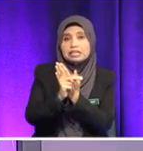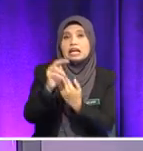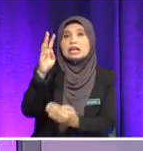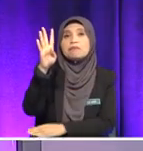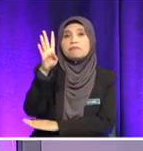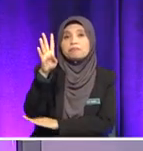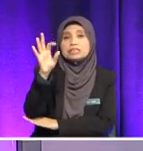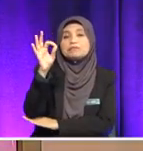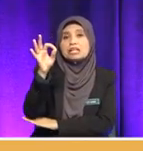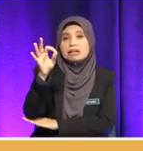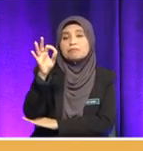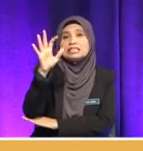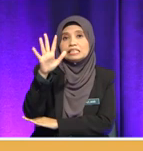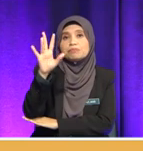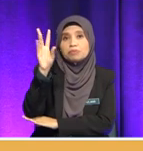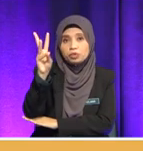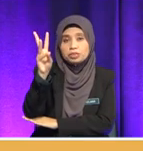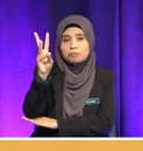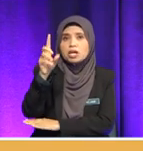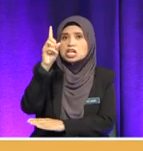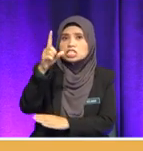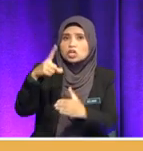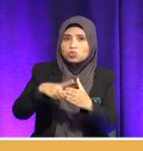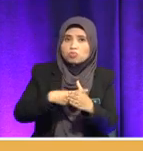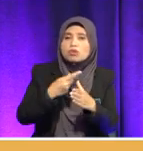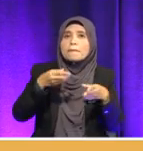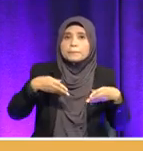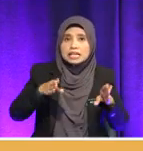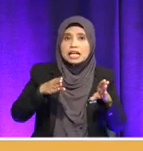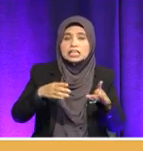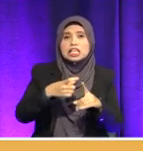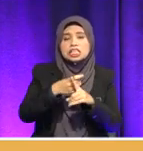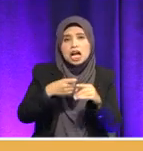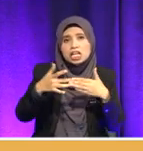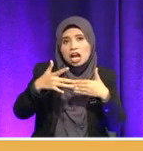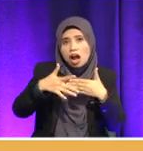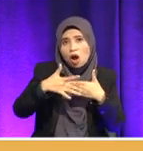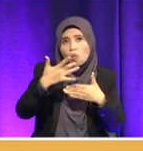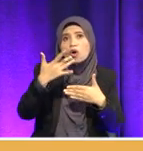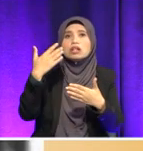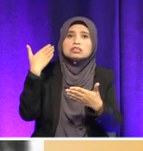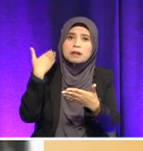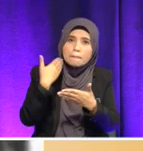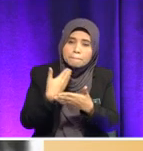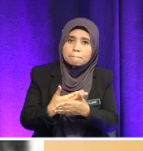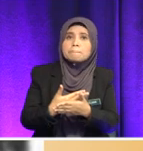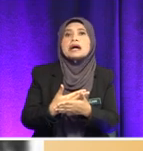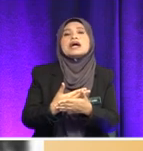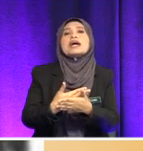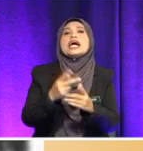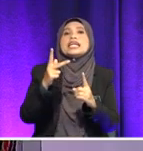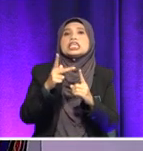ini tadi akhirnya mengambil masa lebih kurang satu bulan dan 14 Januari baru mereka